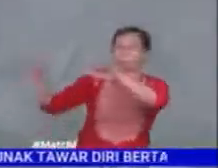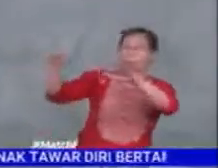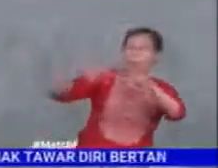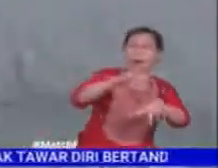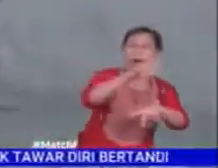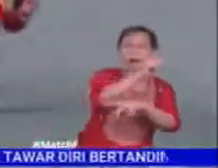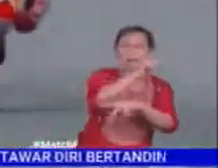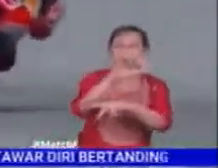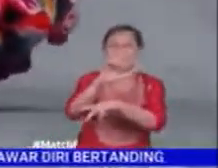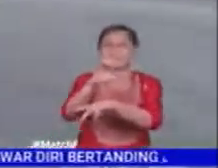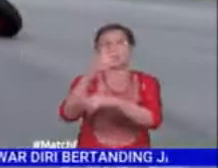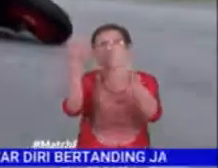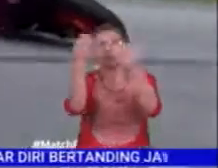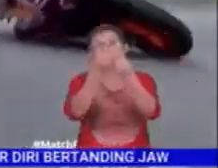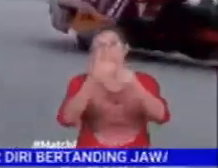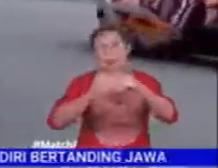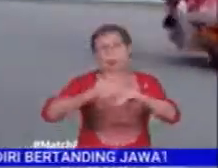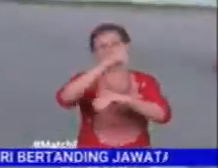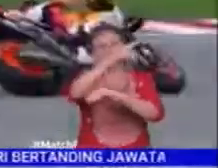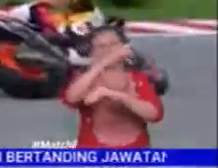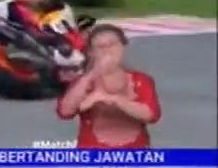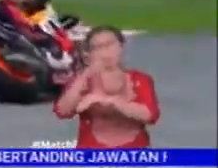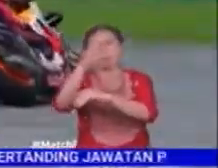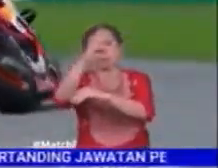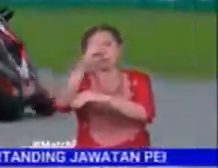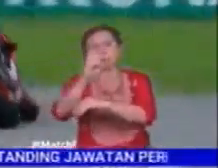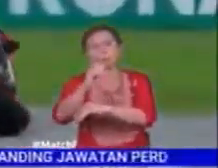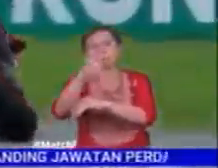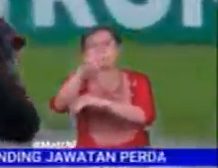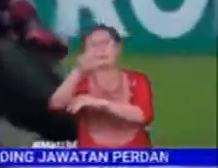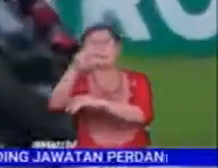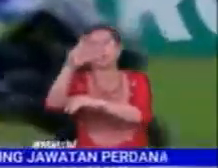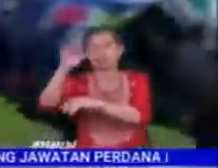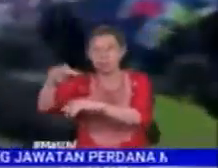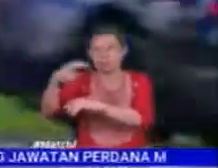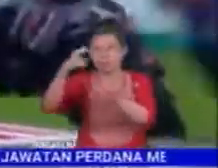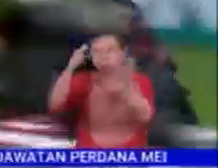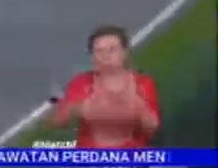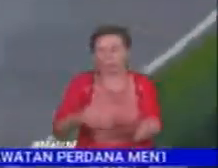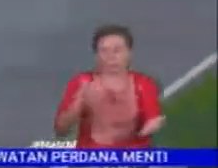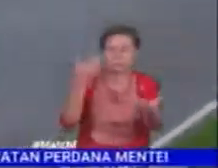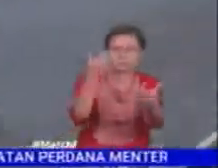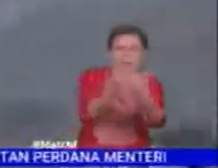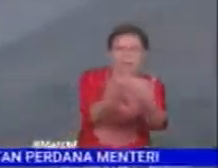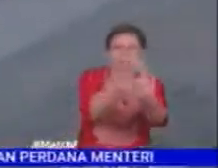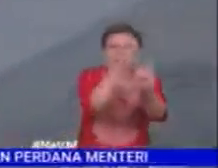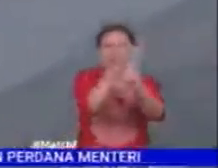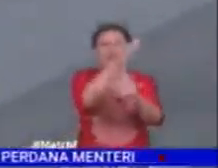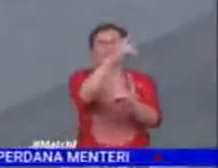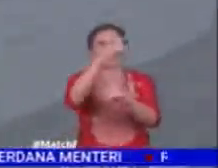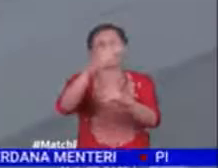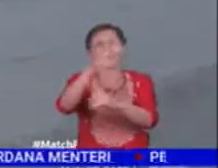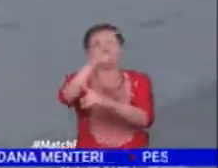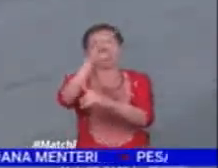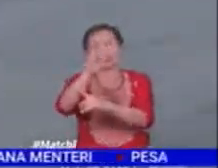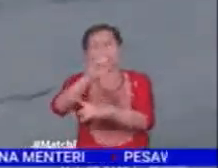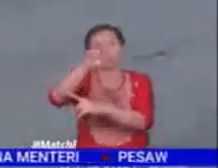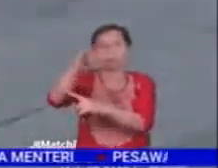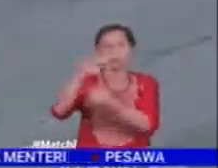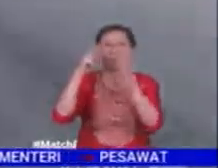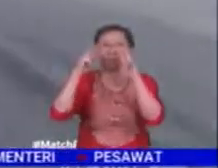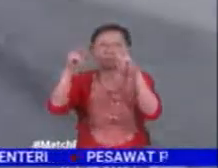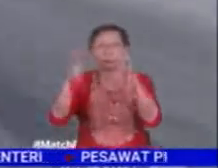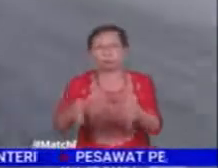ke liter antara bangsa Jepang melebihi 163.000 orang menghampiri sasaran 170.000